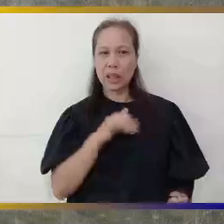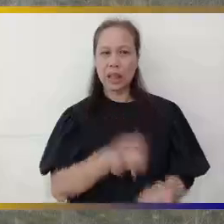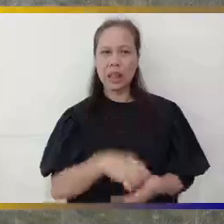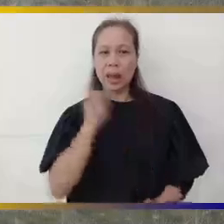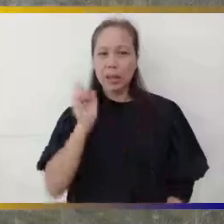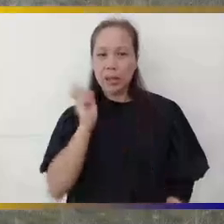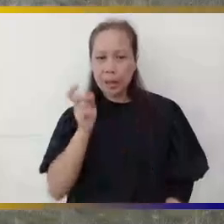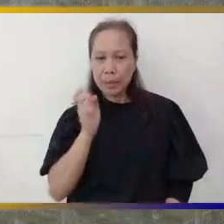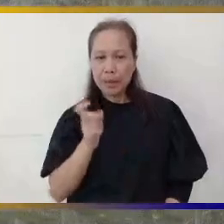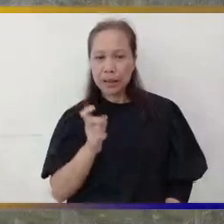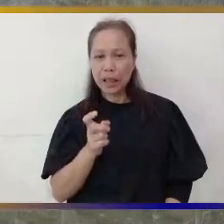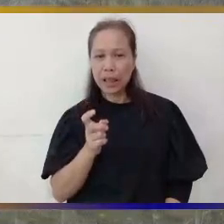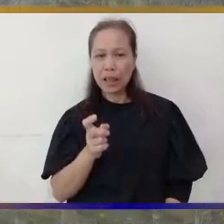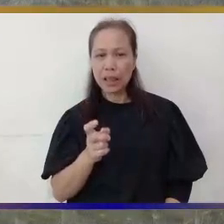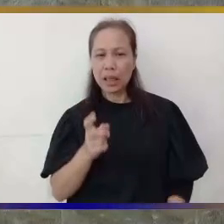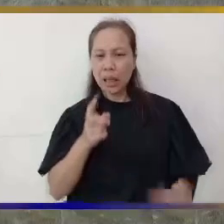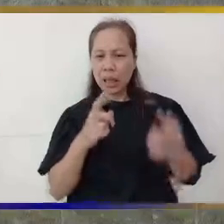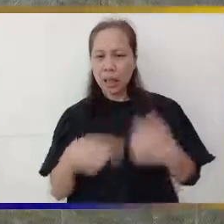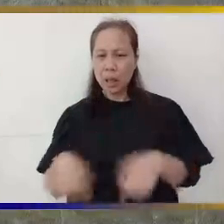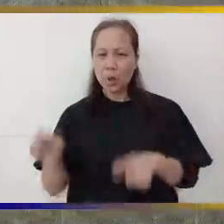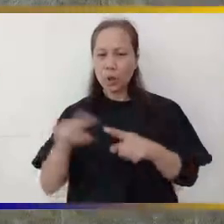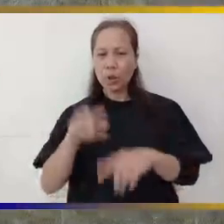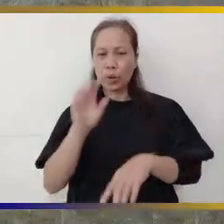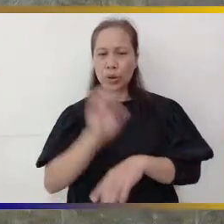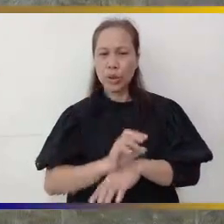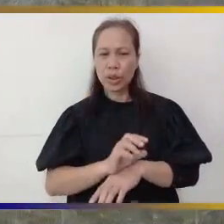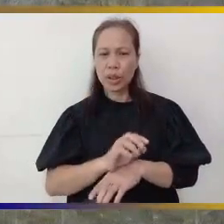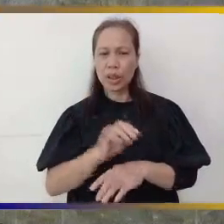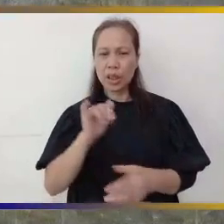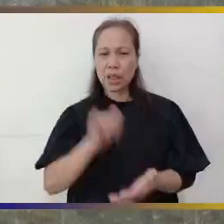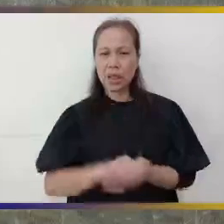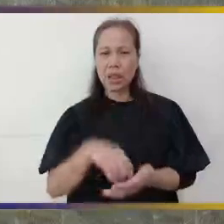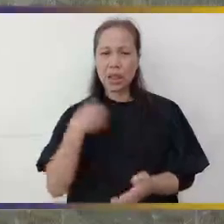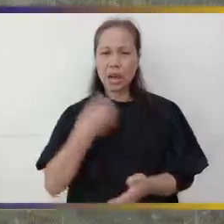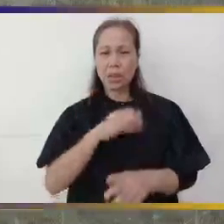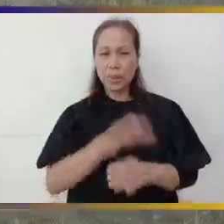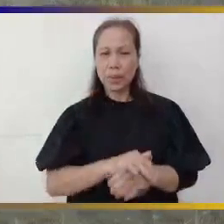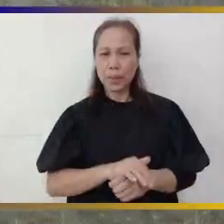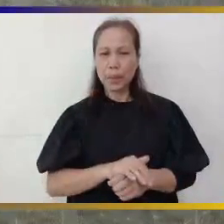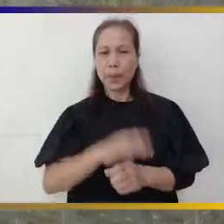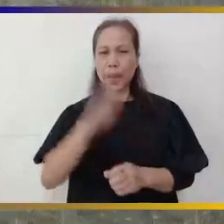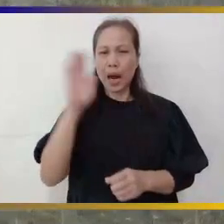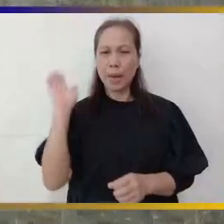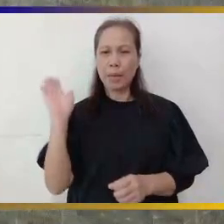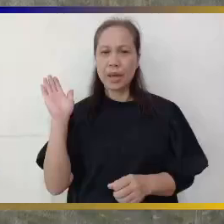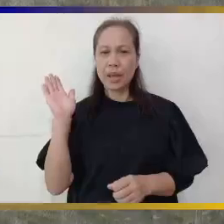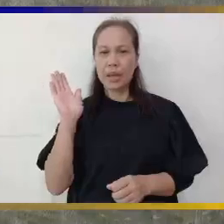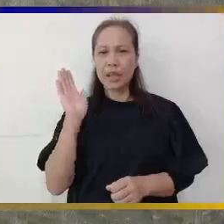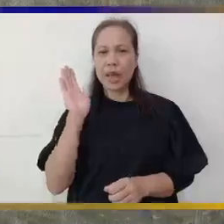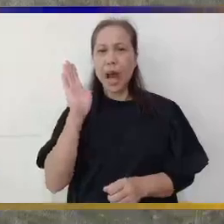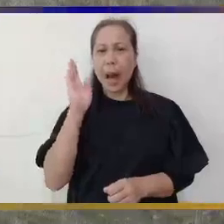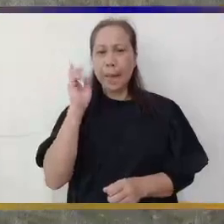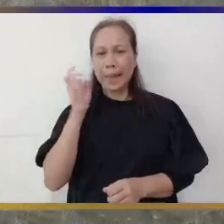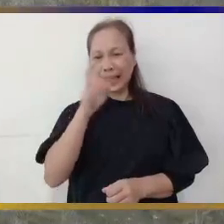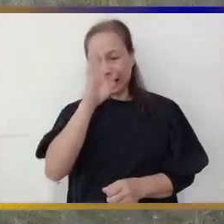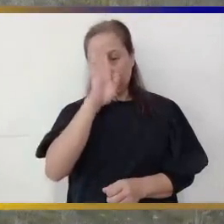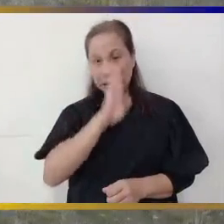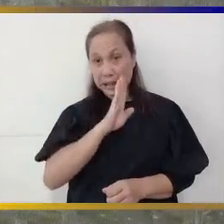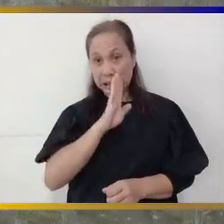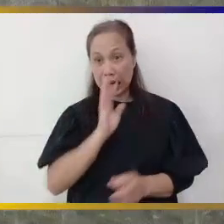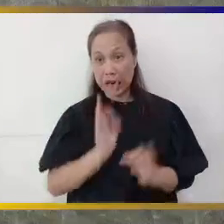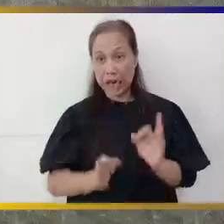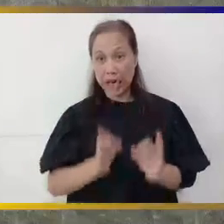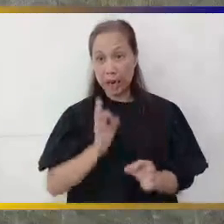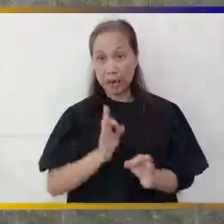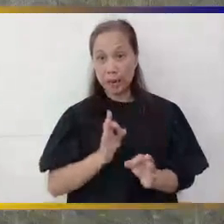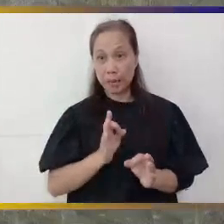yong commitment natin sa Diyos ay masira pag araw ng Linggo Bakit may ipinapalit tayo eh